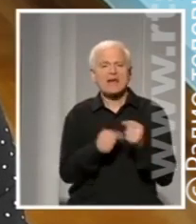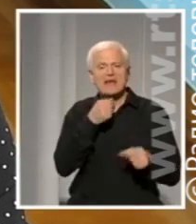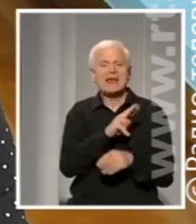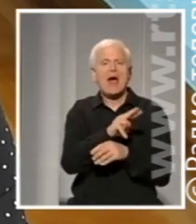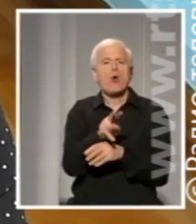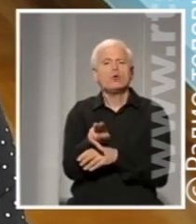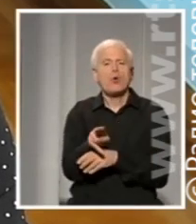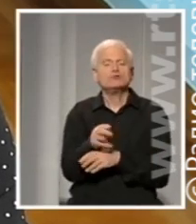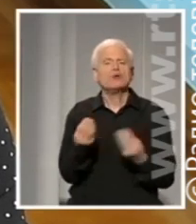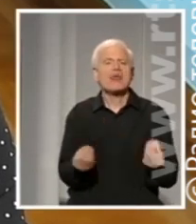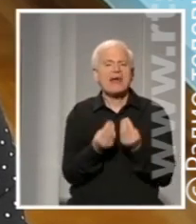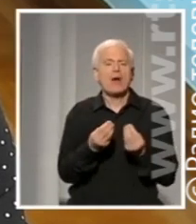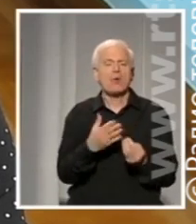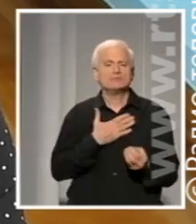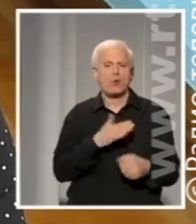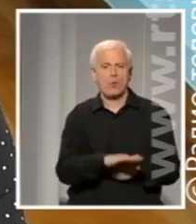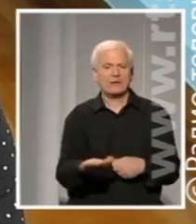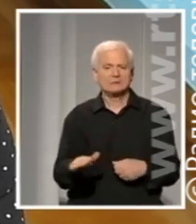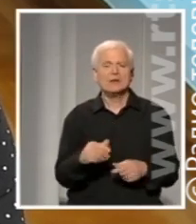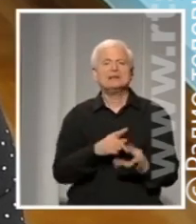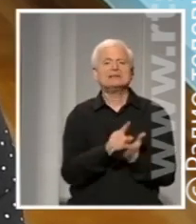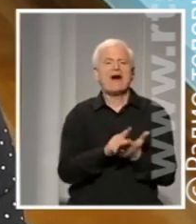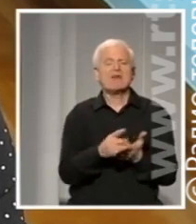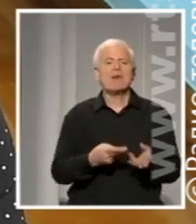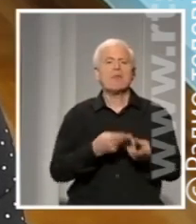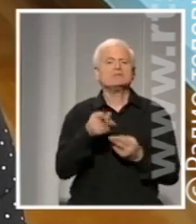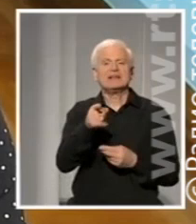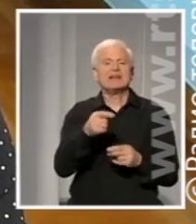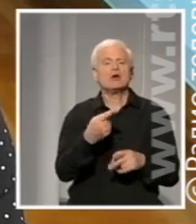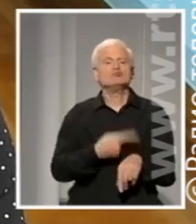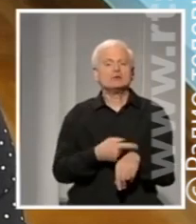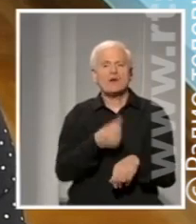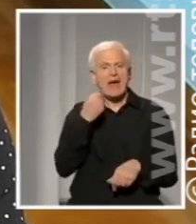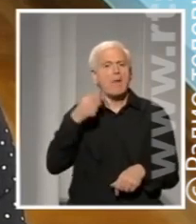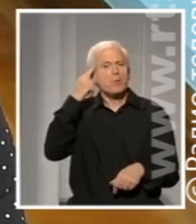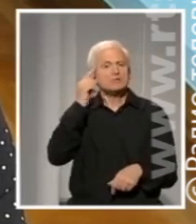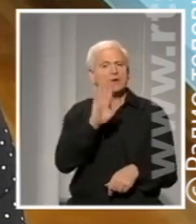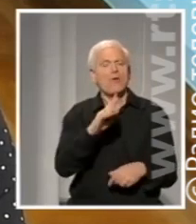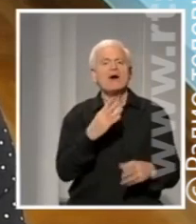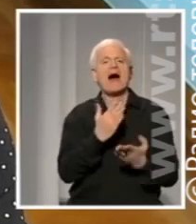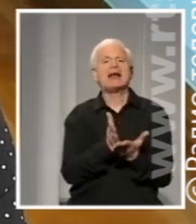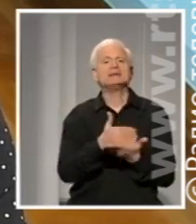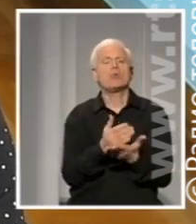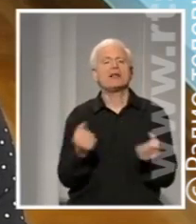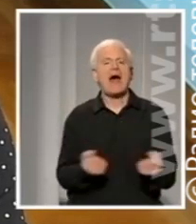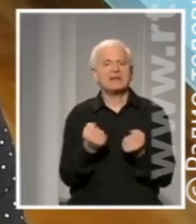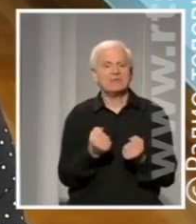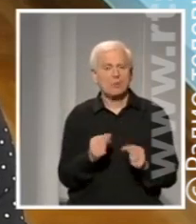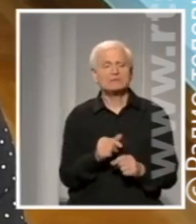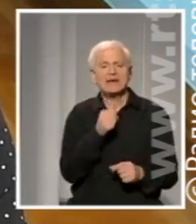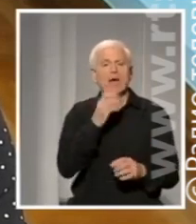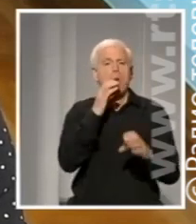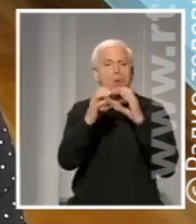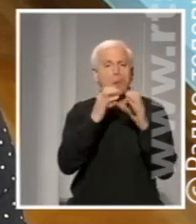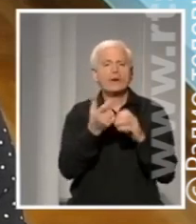način decu prilikom posećivanja tih časova, da ih podsećaju na njihov raspored aktivnosti, da su u komunikaciji